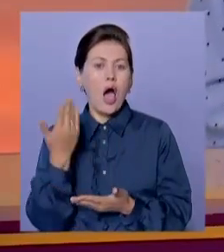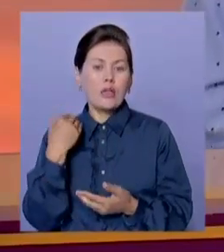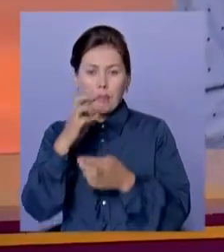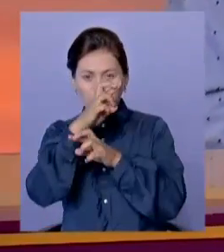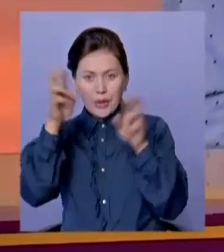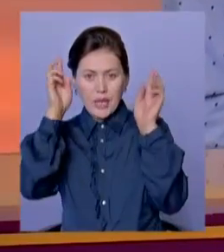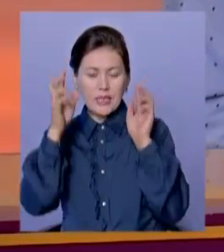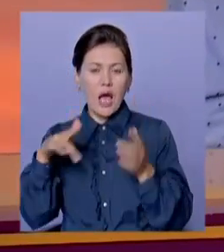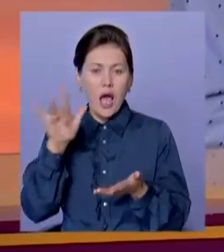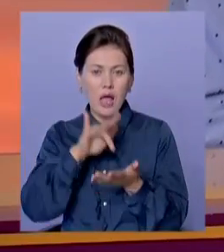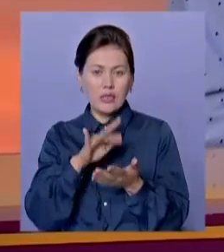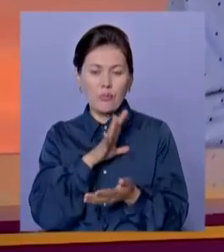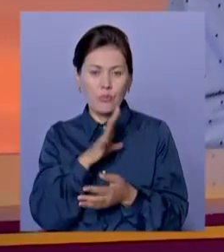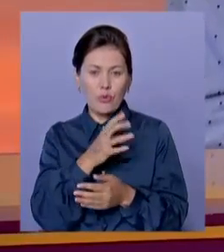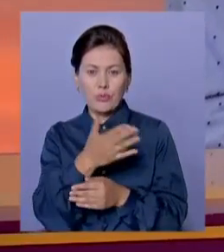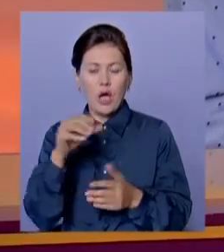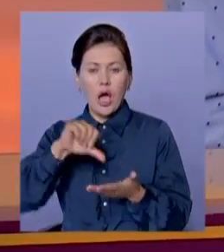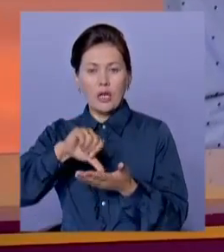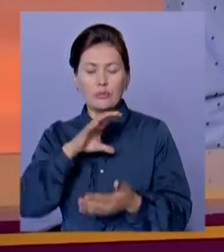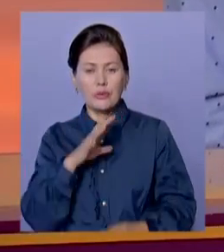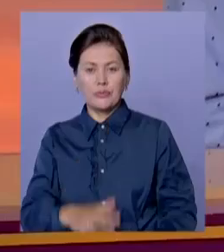болған, сол кезде қатысқанбыз.